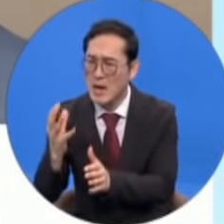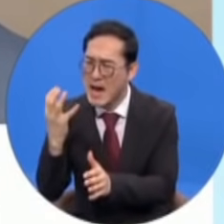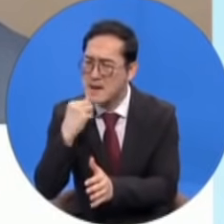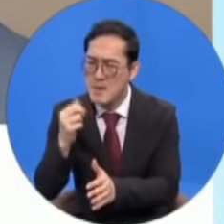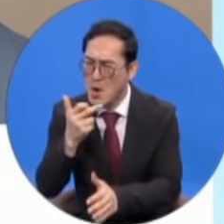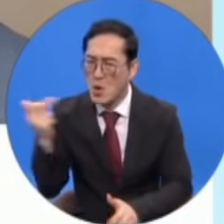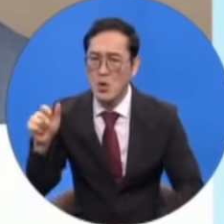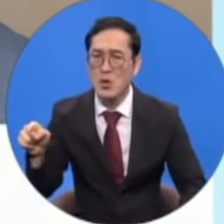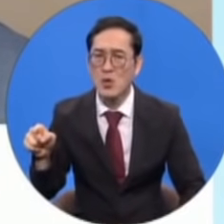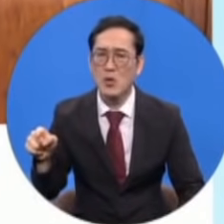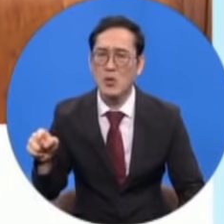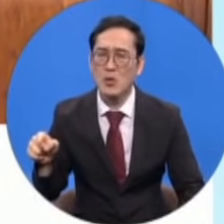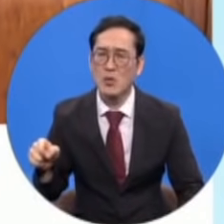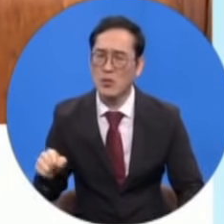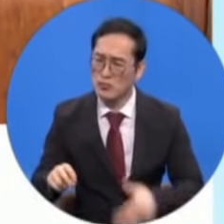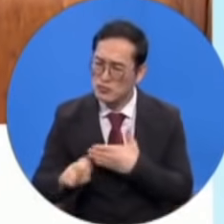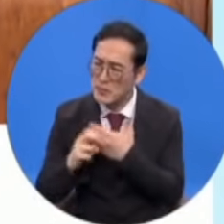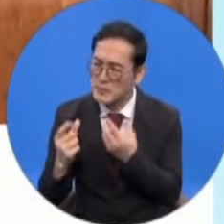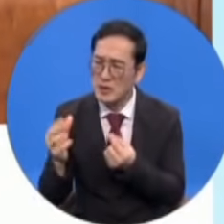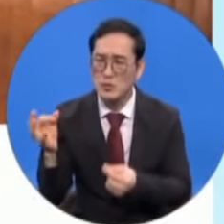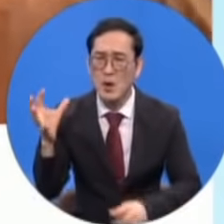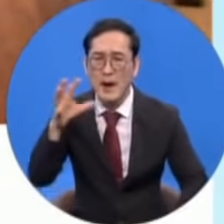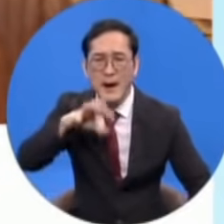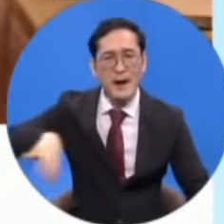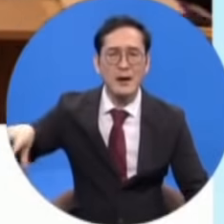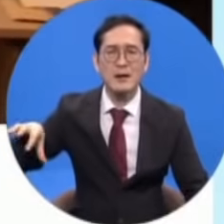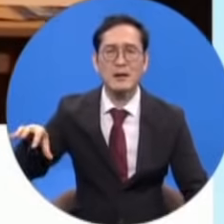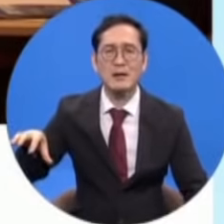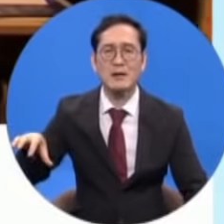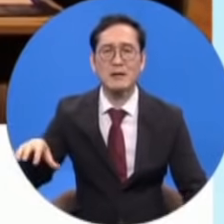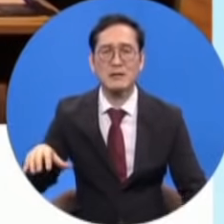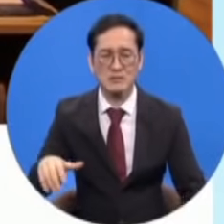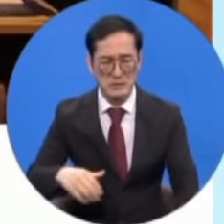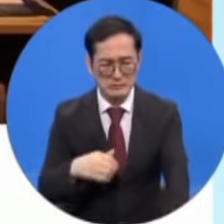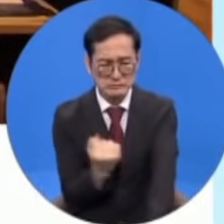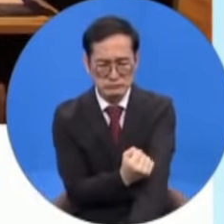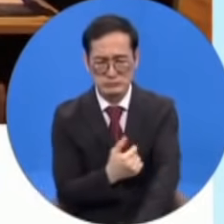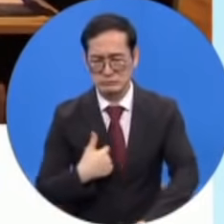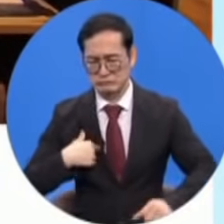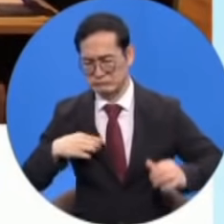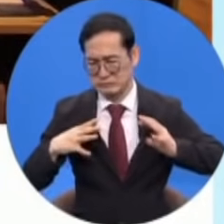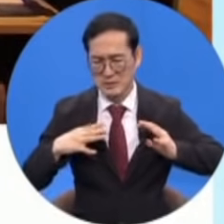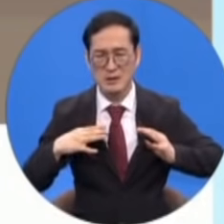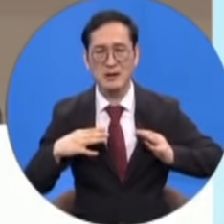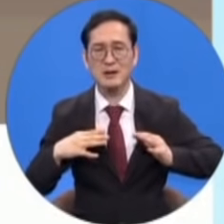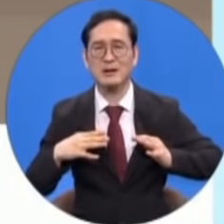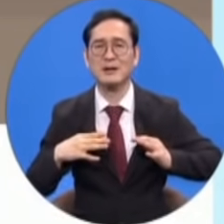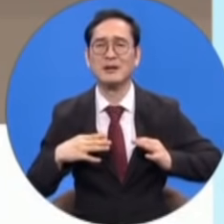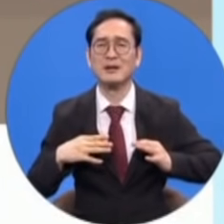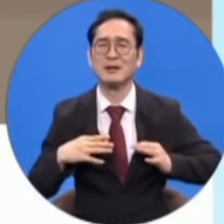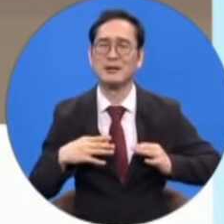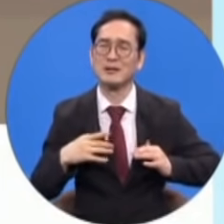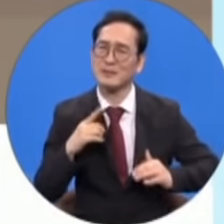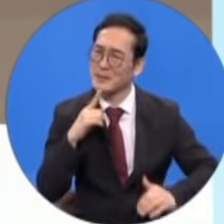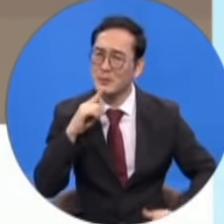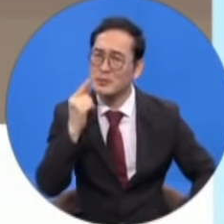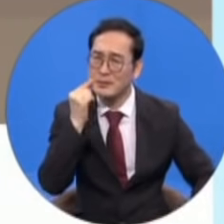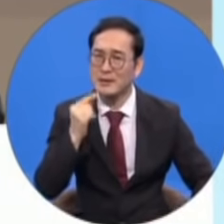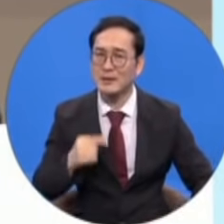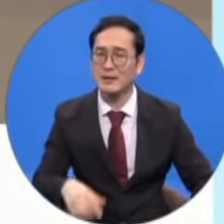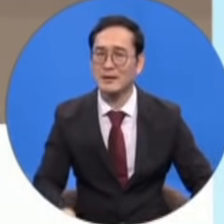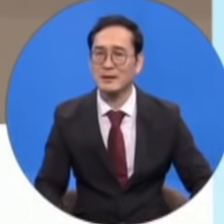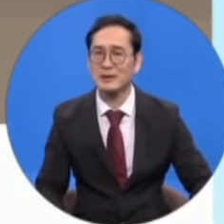그 얘기 나갔음 어떻게 돈이 흘렀는지 에 대한 조사 라고 있다면 지금 아까 금태섭 어 어디 말하는 것처럼 이